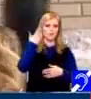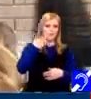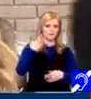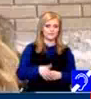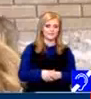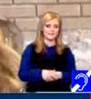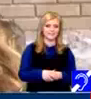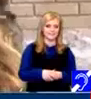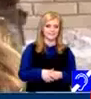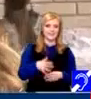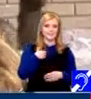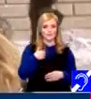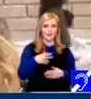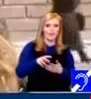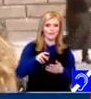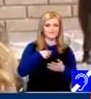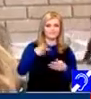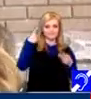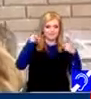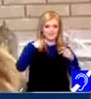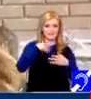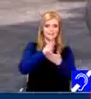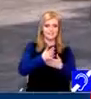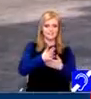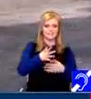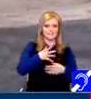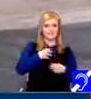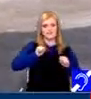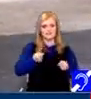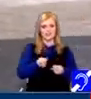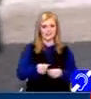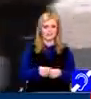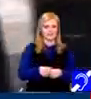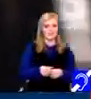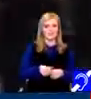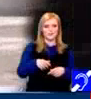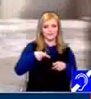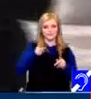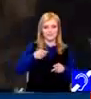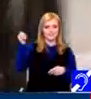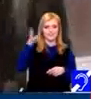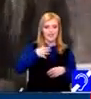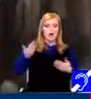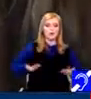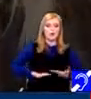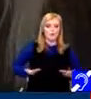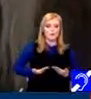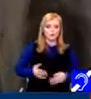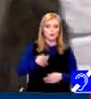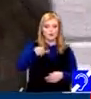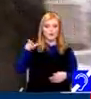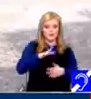tot. Ne prefacem că este foarte frig afară, cu toate că bate soarele și e destul de greu. Locuitorii Constanței sunt mulțumiți că orașul va putea